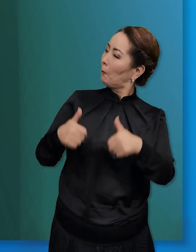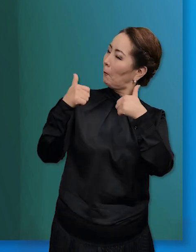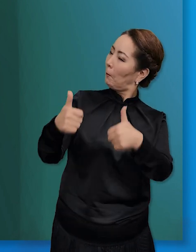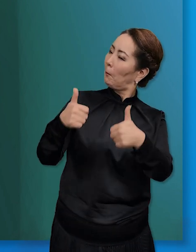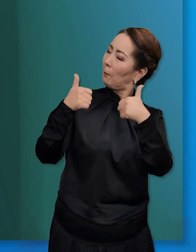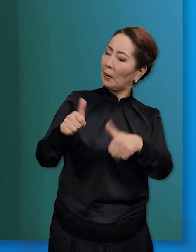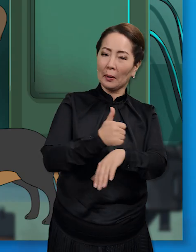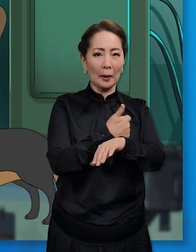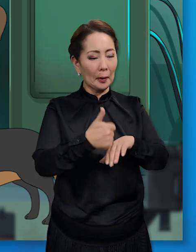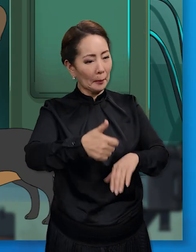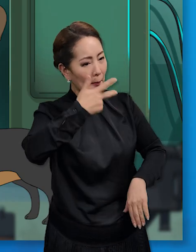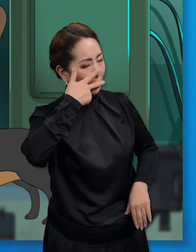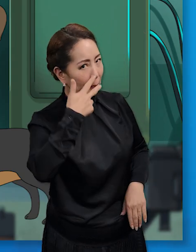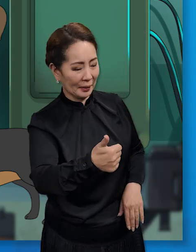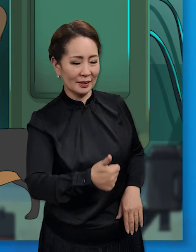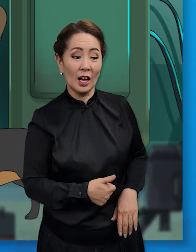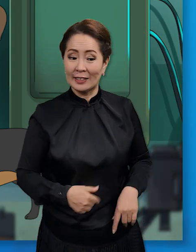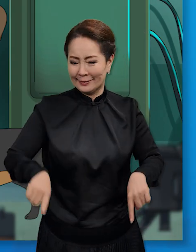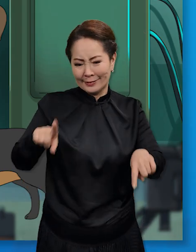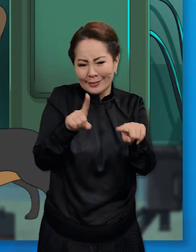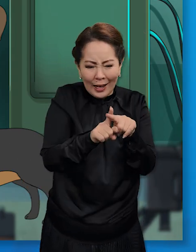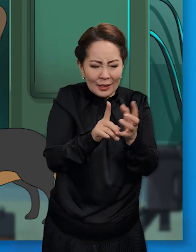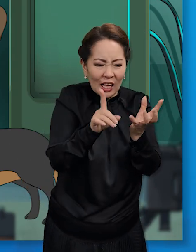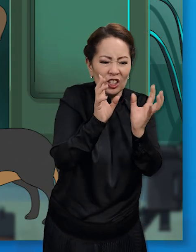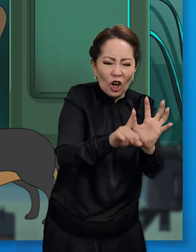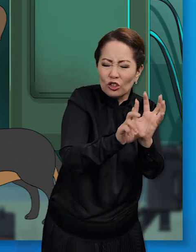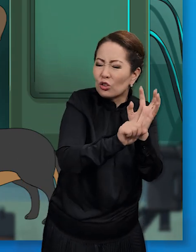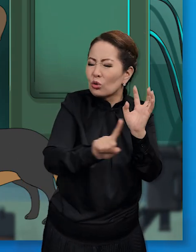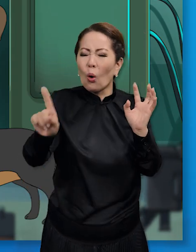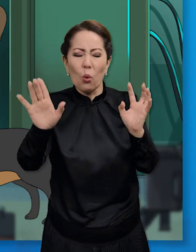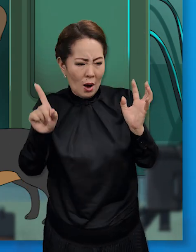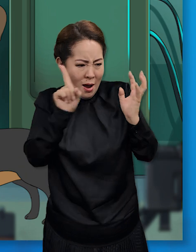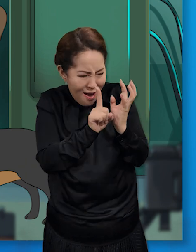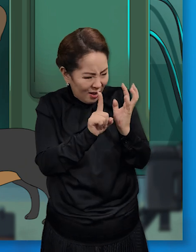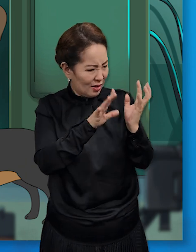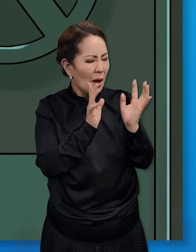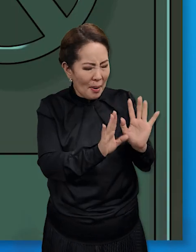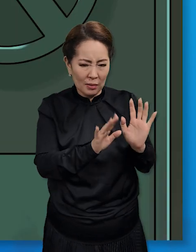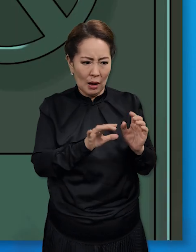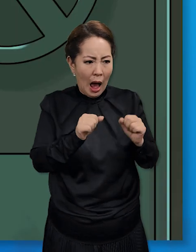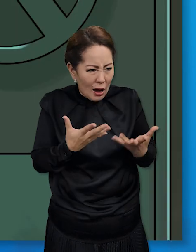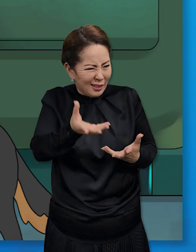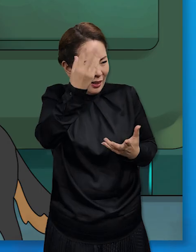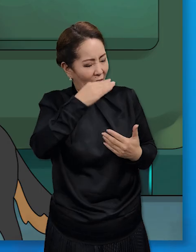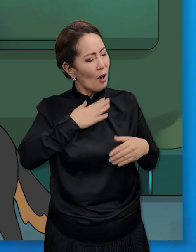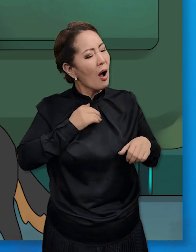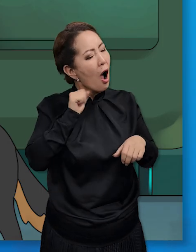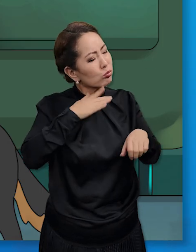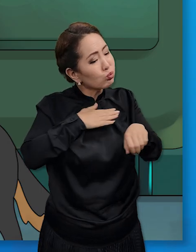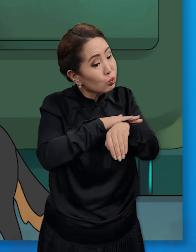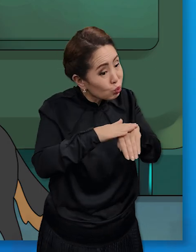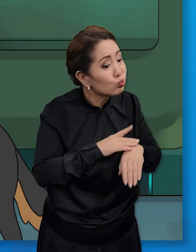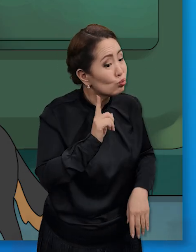хизээж орхиж байхгүй. Ямар ч аюул болж мэдхээр байлаа шүү. Ахыгаа уучлаарай. За